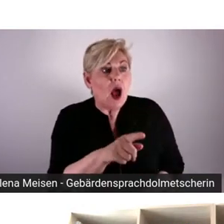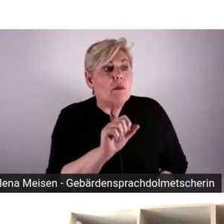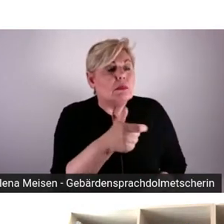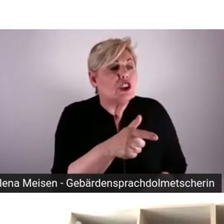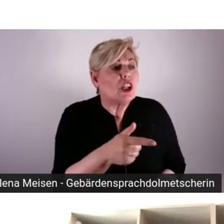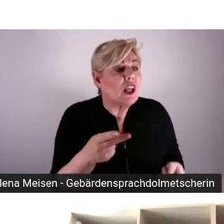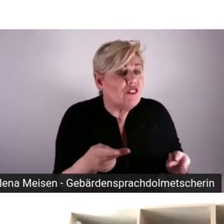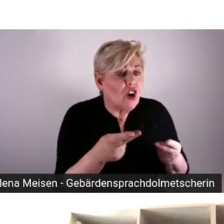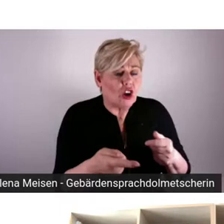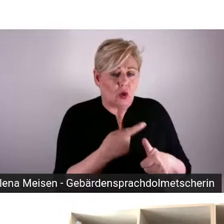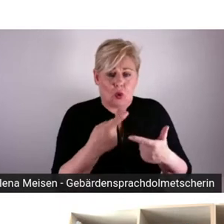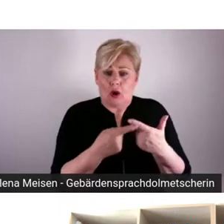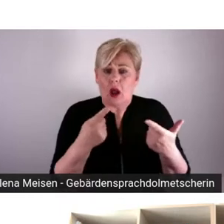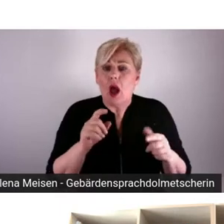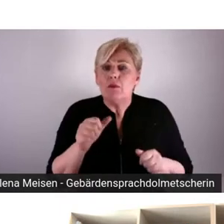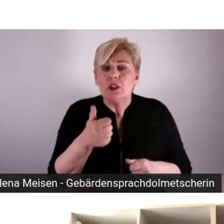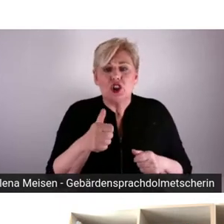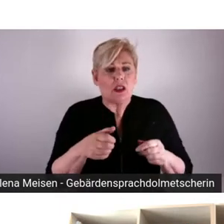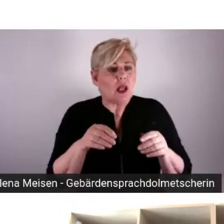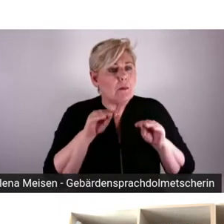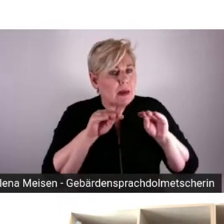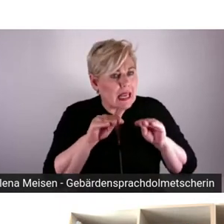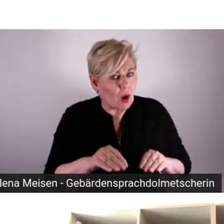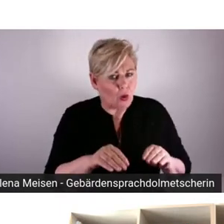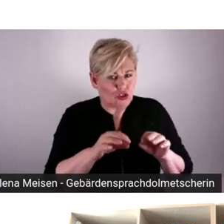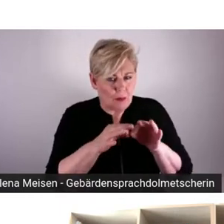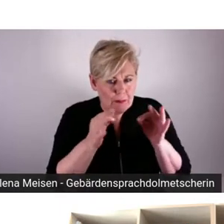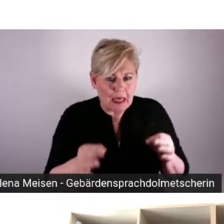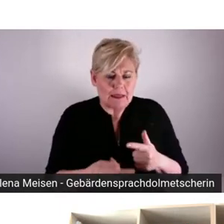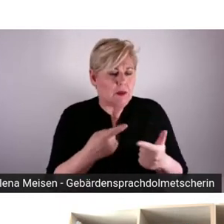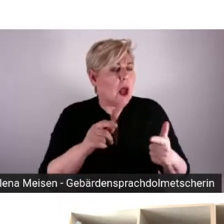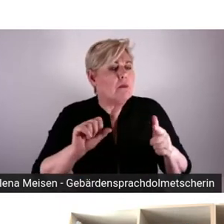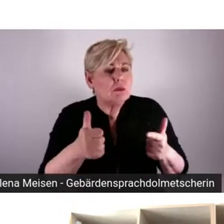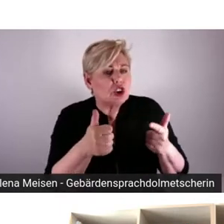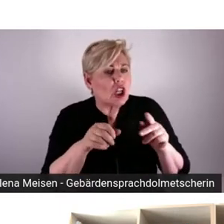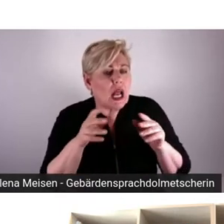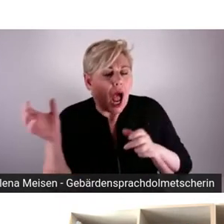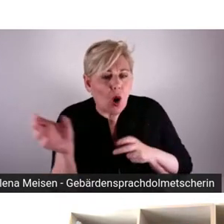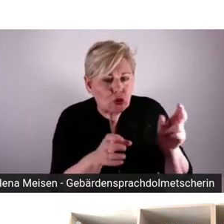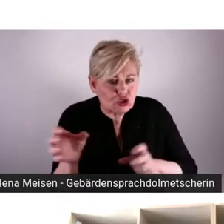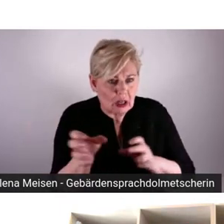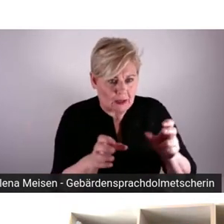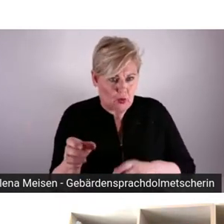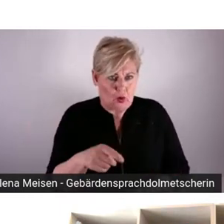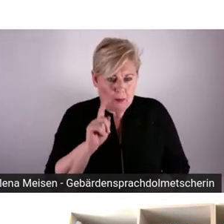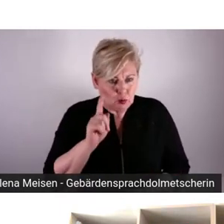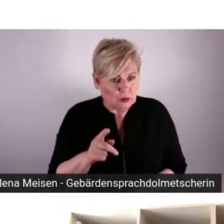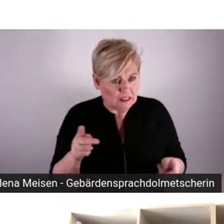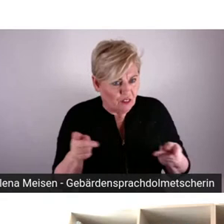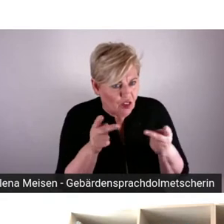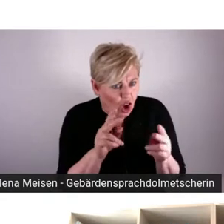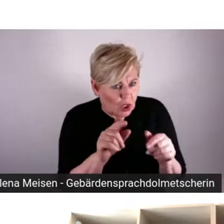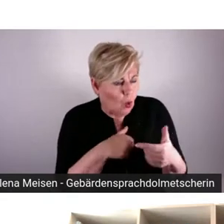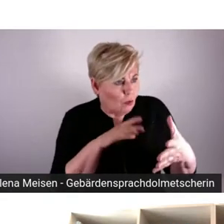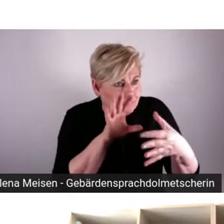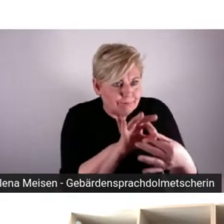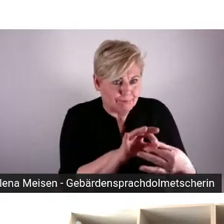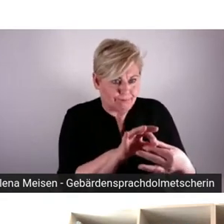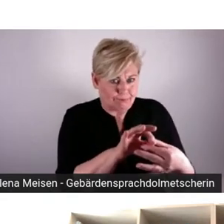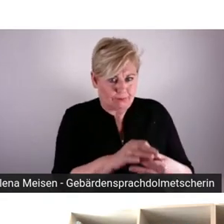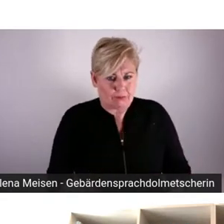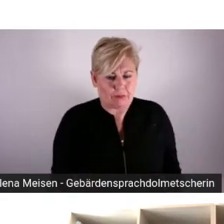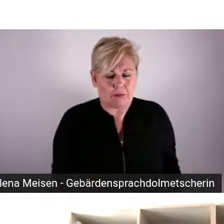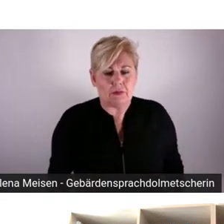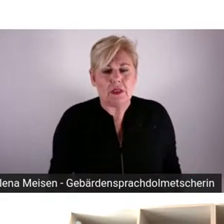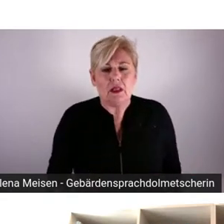besonderer pädagogischen Maßnahmen, auch mit besonderer Ausstattung auf diesen Förderbedarf eingehen zu können. Das nennen wir die Talentschulen oder